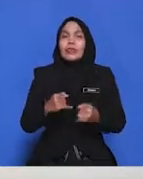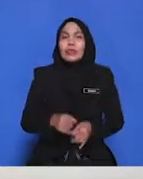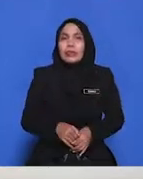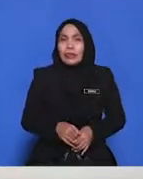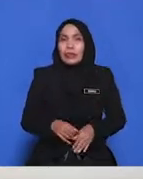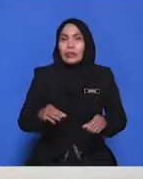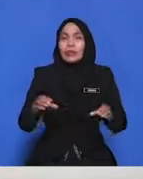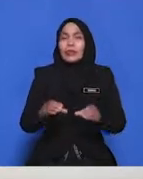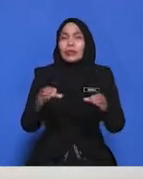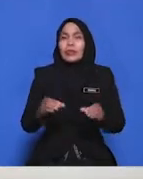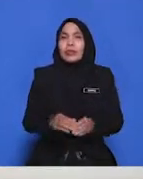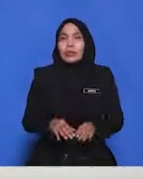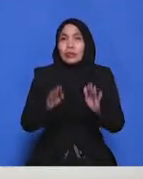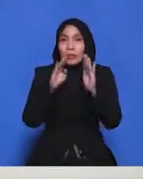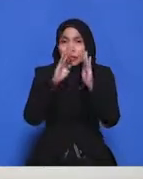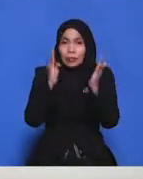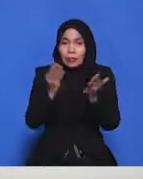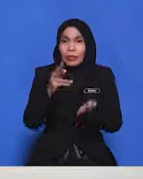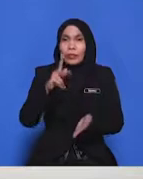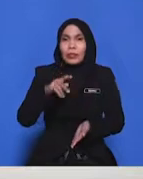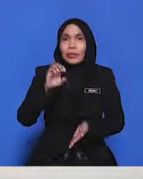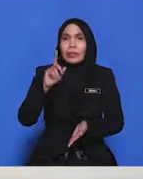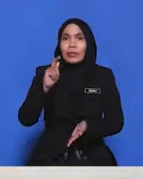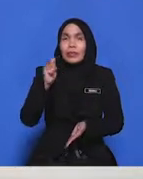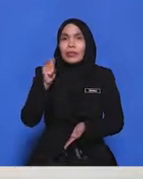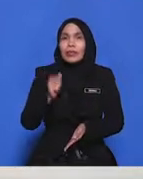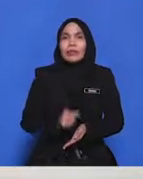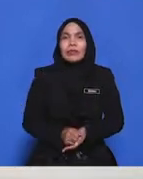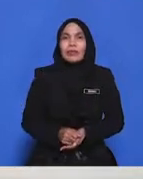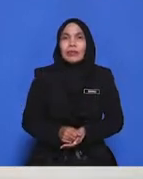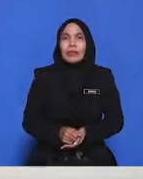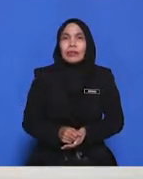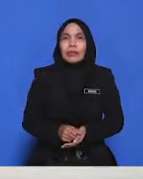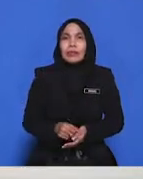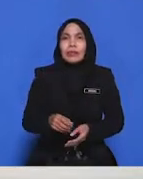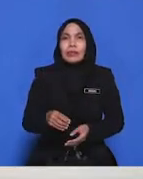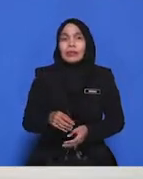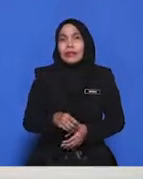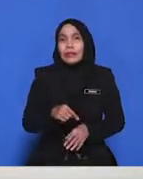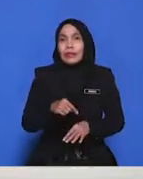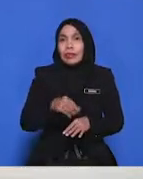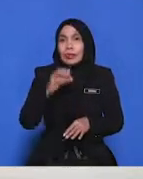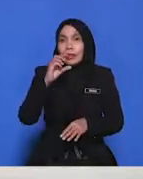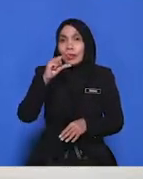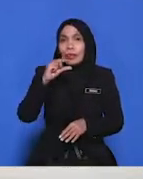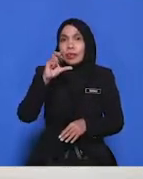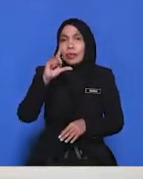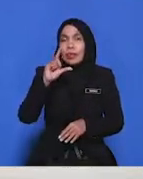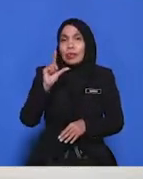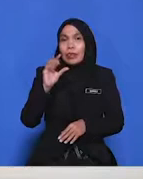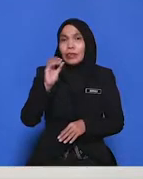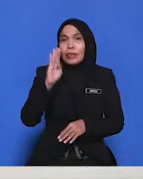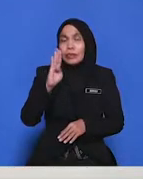dunia dalam glob yang pertama di dunia. Dan Ibn Sina, orang Islam yang